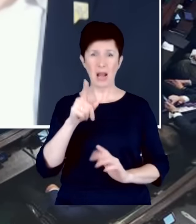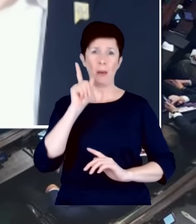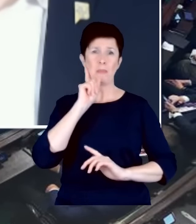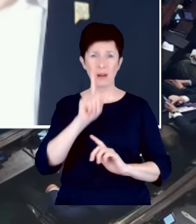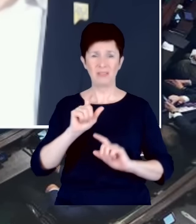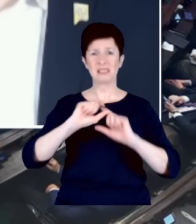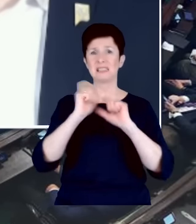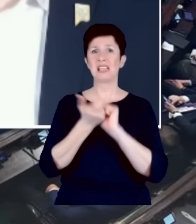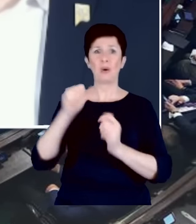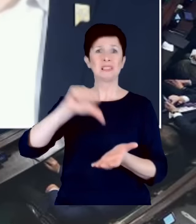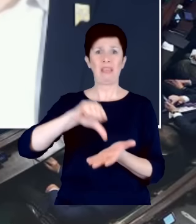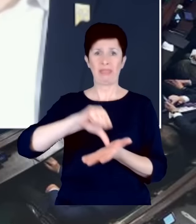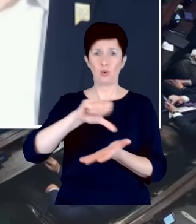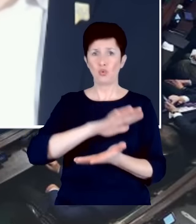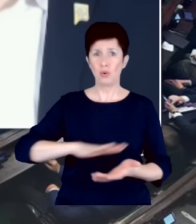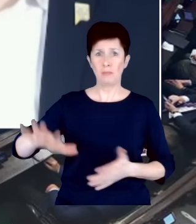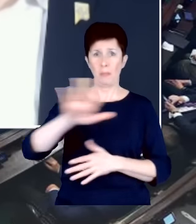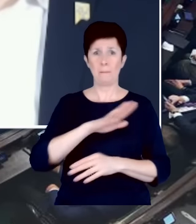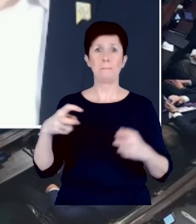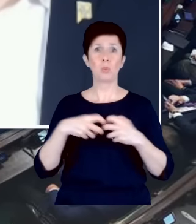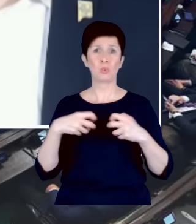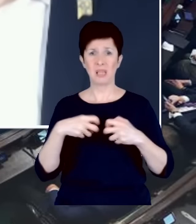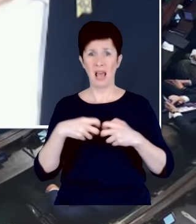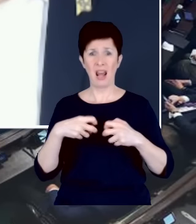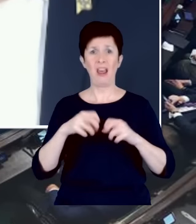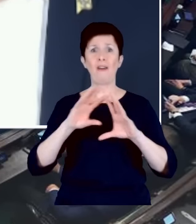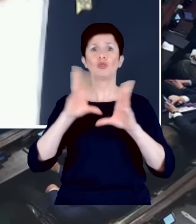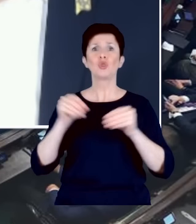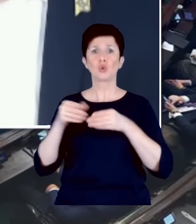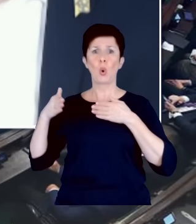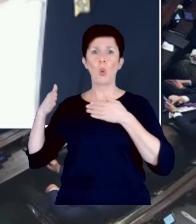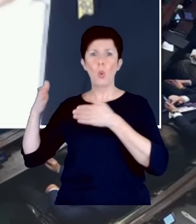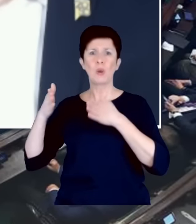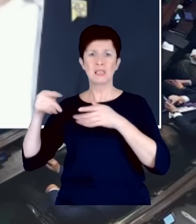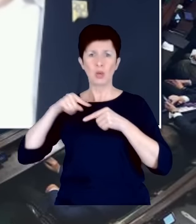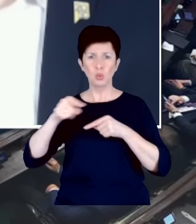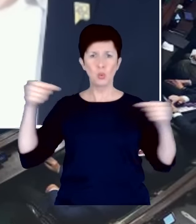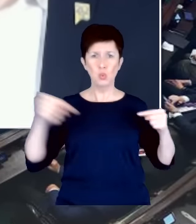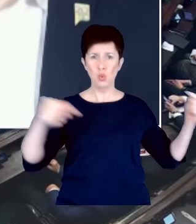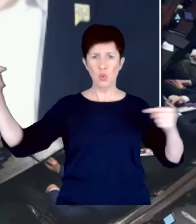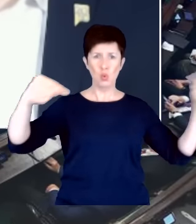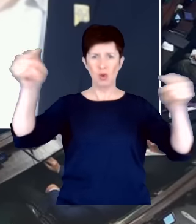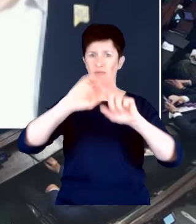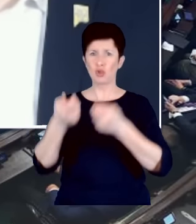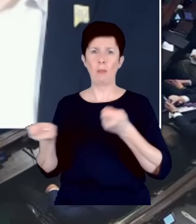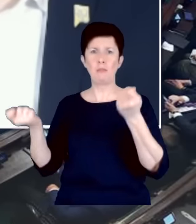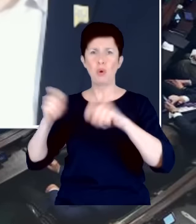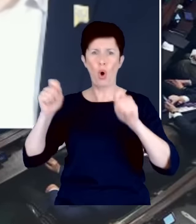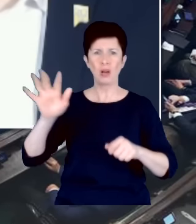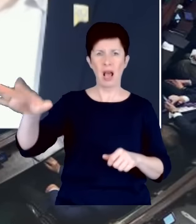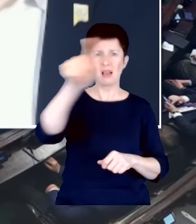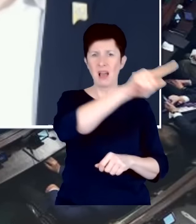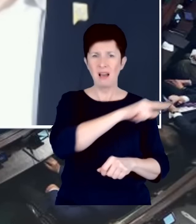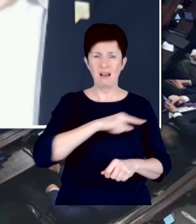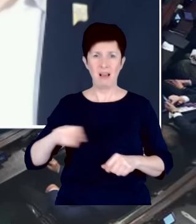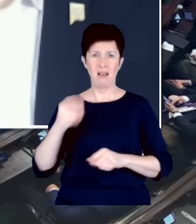Brukseli, wszystkie ulice prowadzące pod parlament były zablokowane. Były zablokowane przez rolników, przez